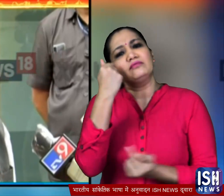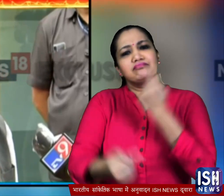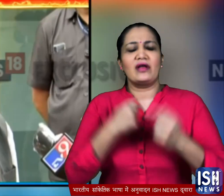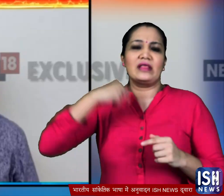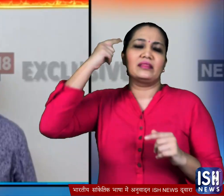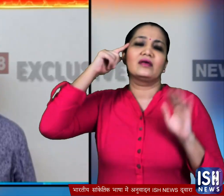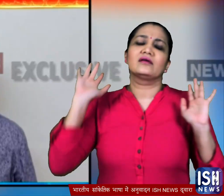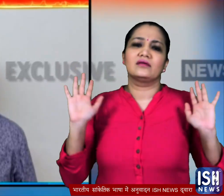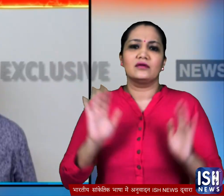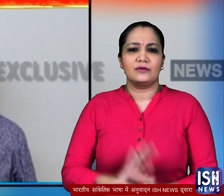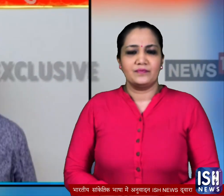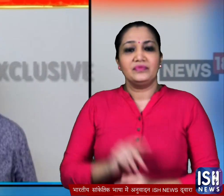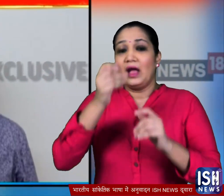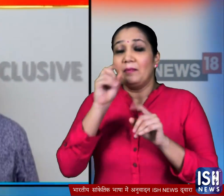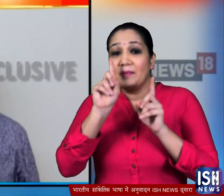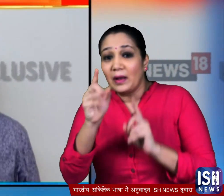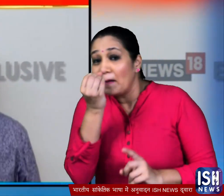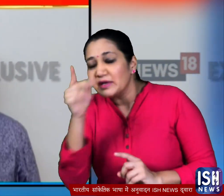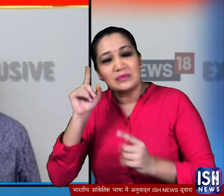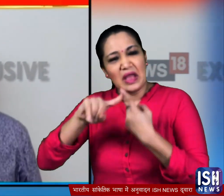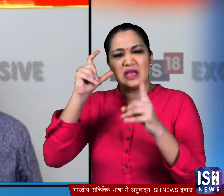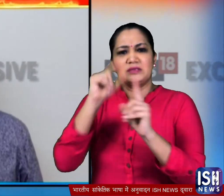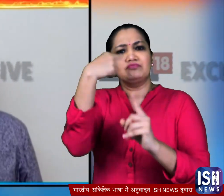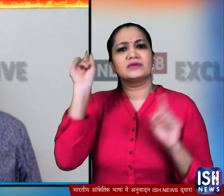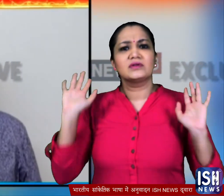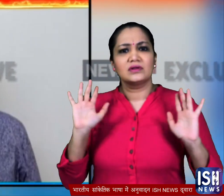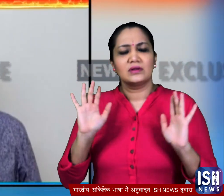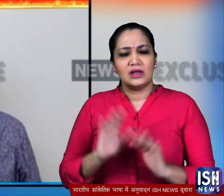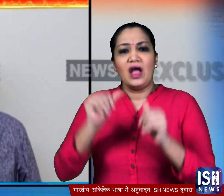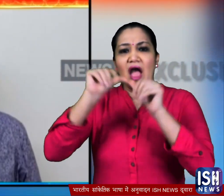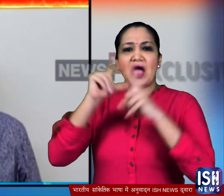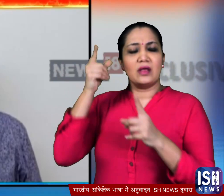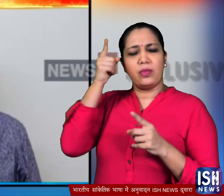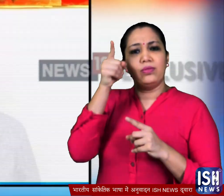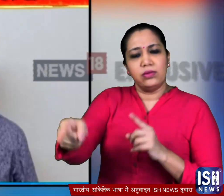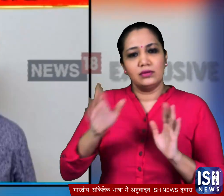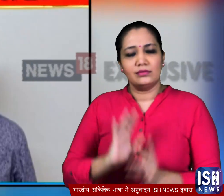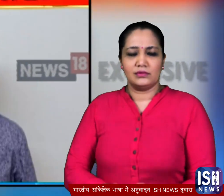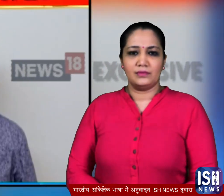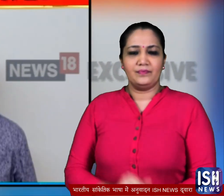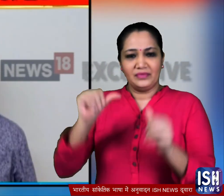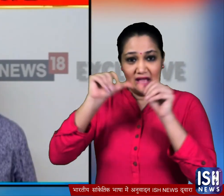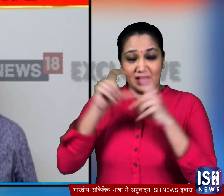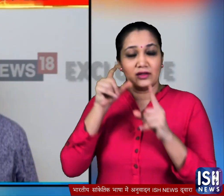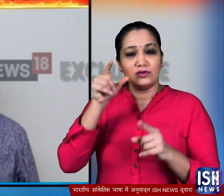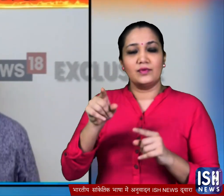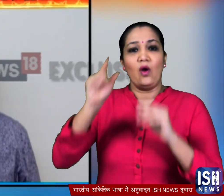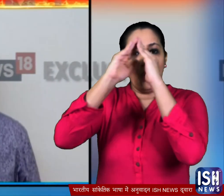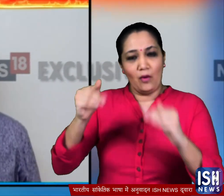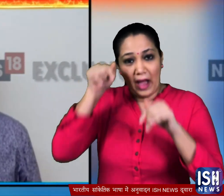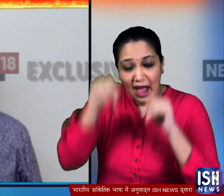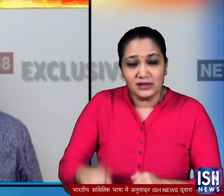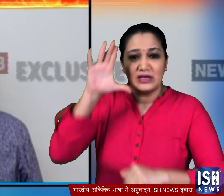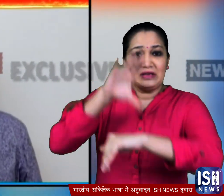मुझे लगता है सब। जबकि बीजेपी ने ईडी की कार्रवाई को सही ठहराते हुए अनिल देशमुख पर हमले तेज कर दिए। अनिल देशमुख के घर पे